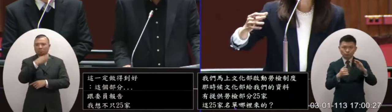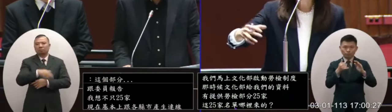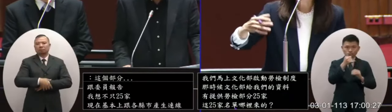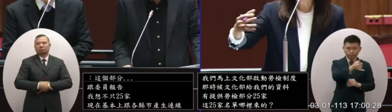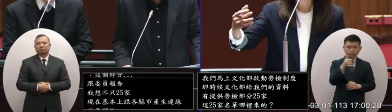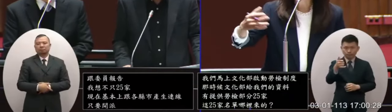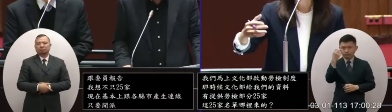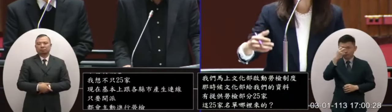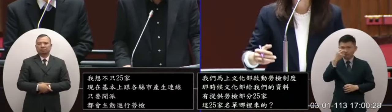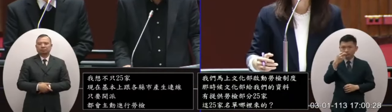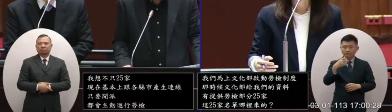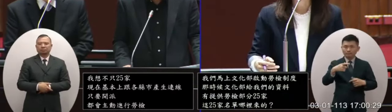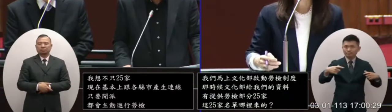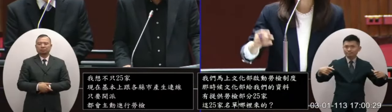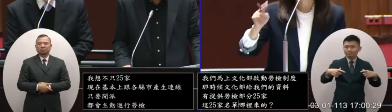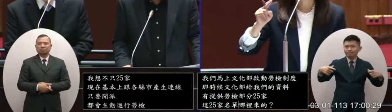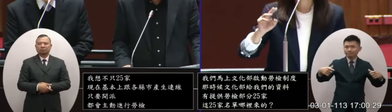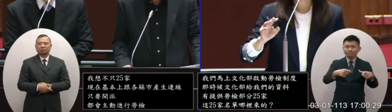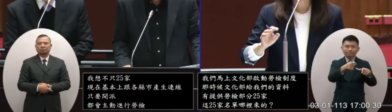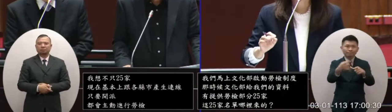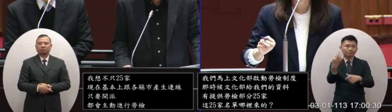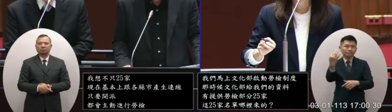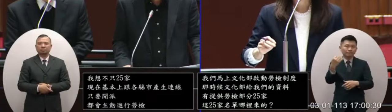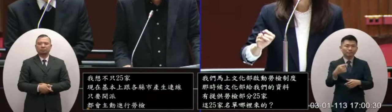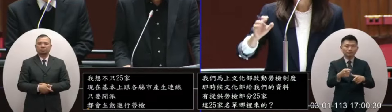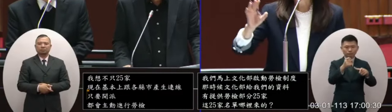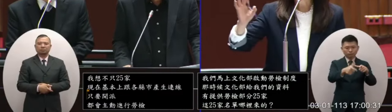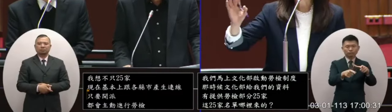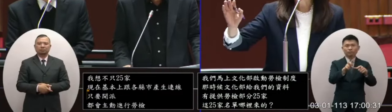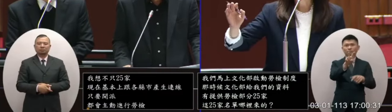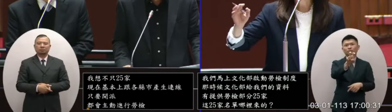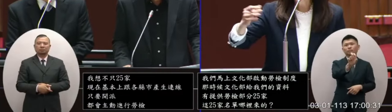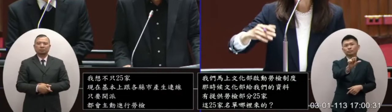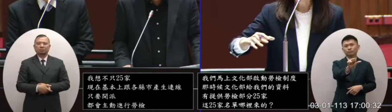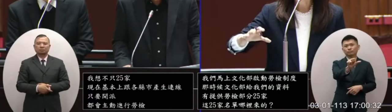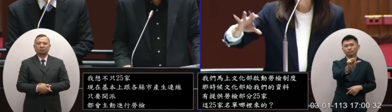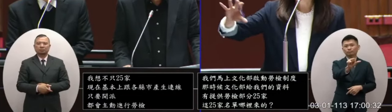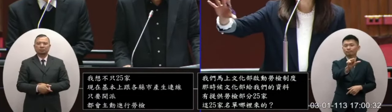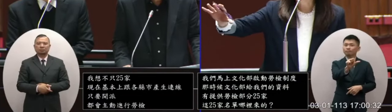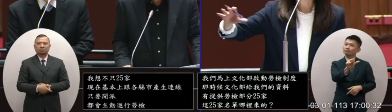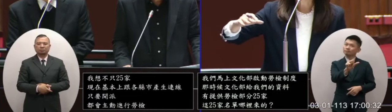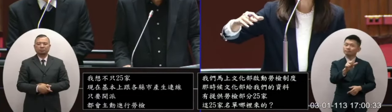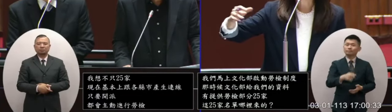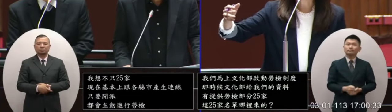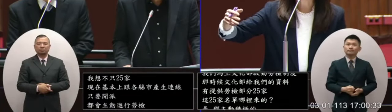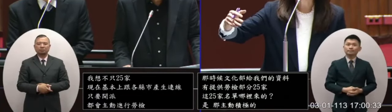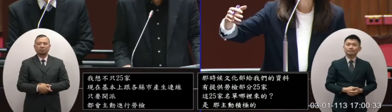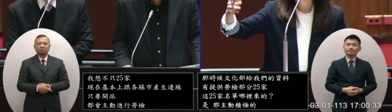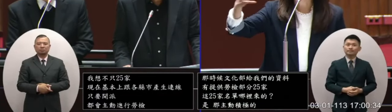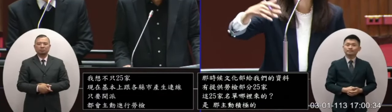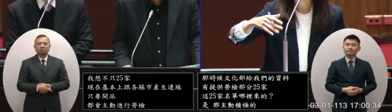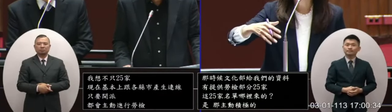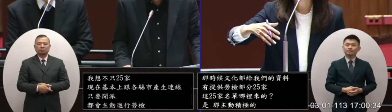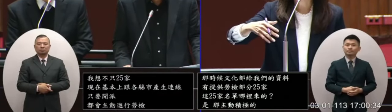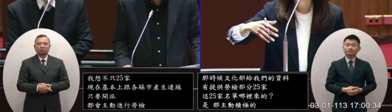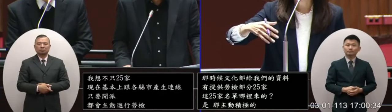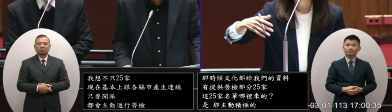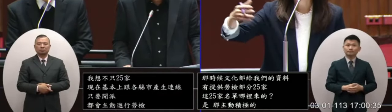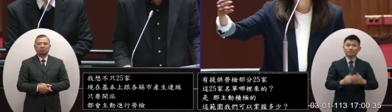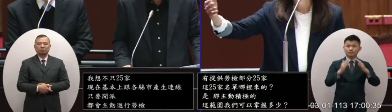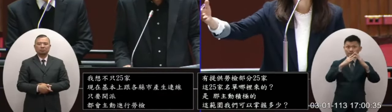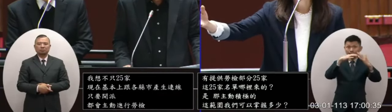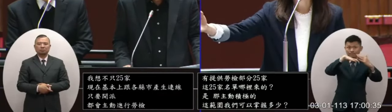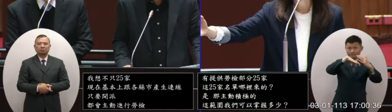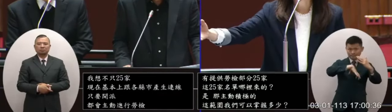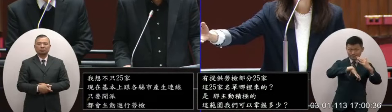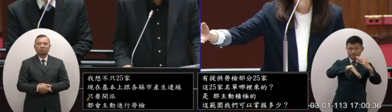是这个范围，我们可以掌握到多少？因为我想25家，其实包含就是我们的这个棚内，或